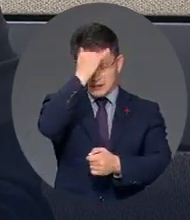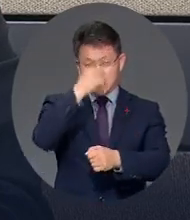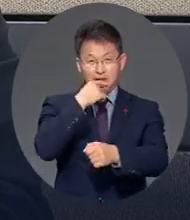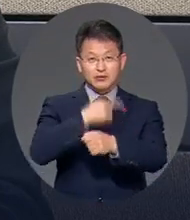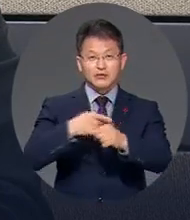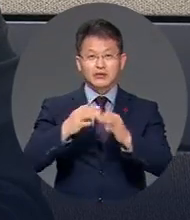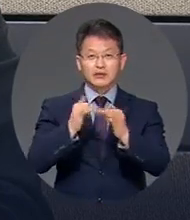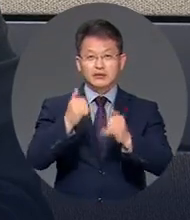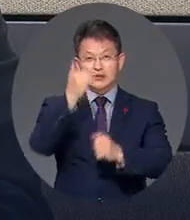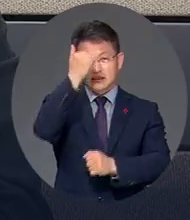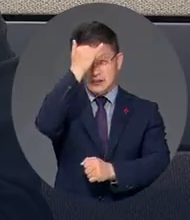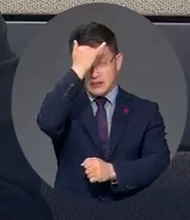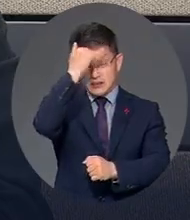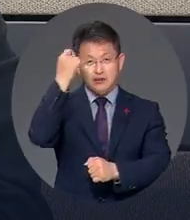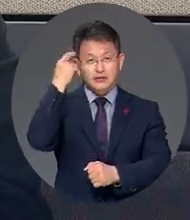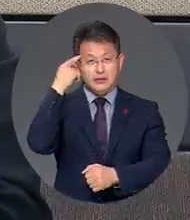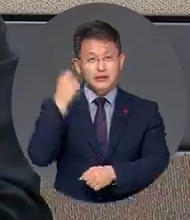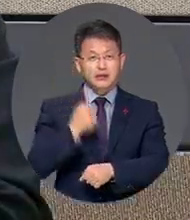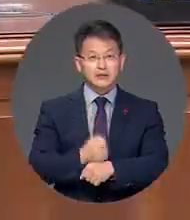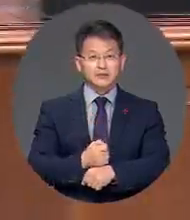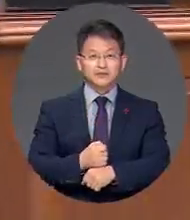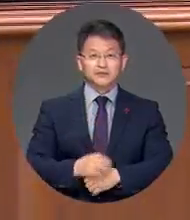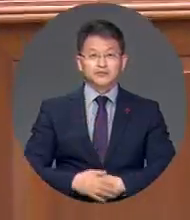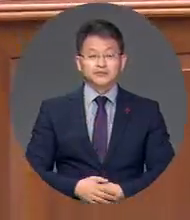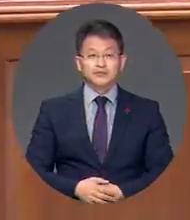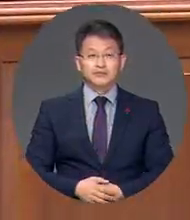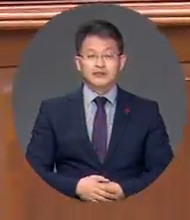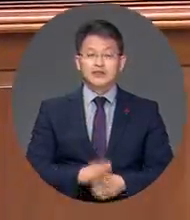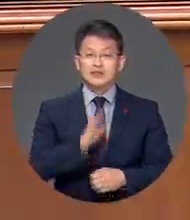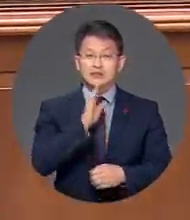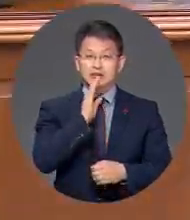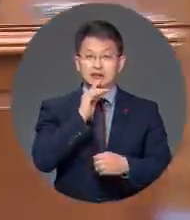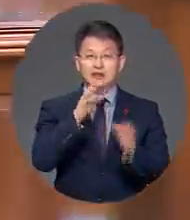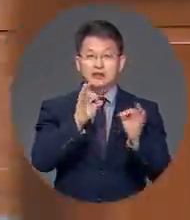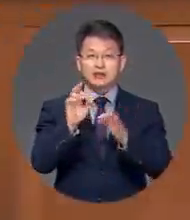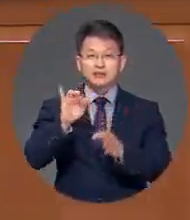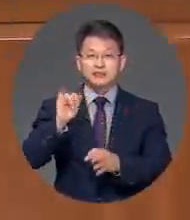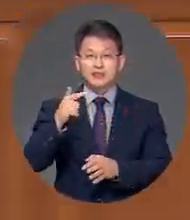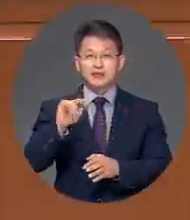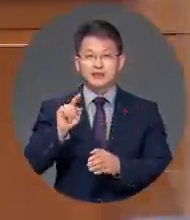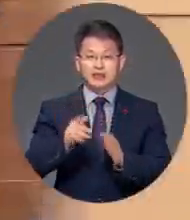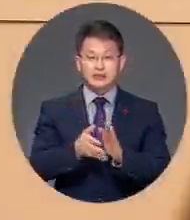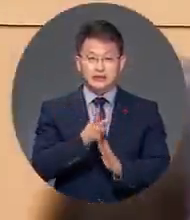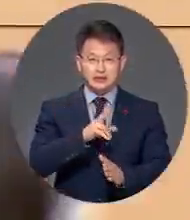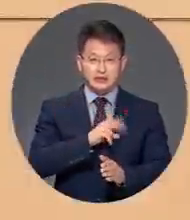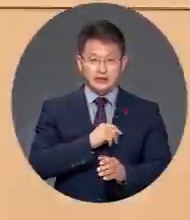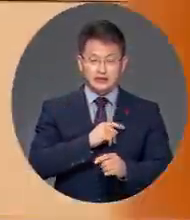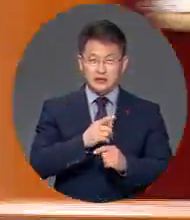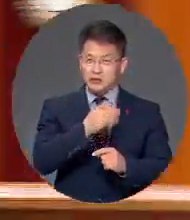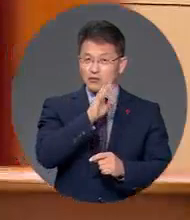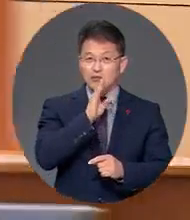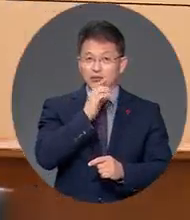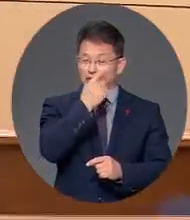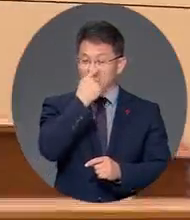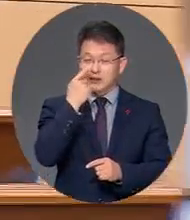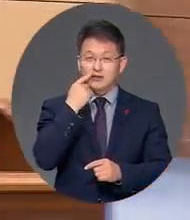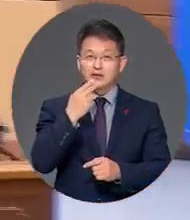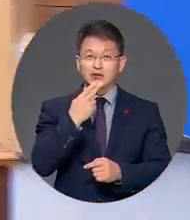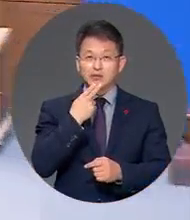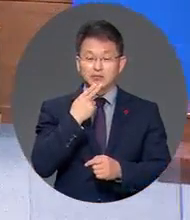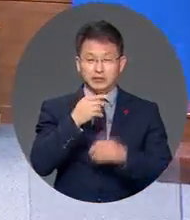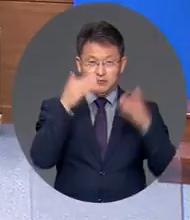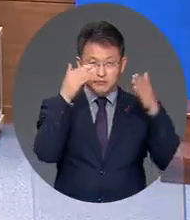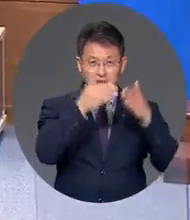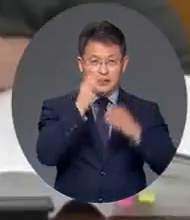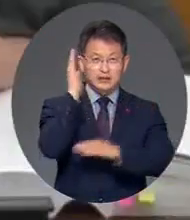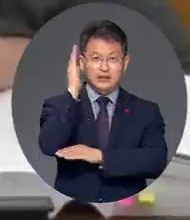유가족분들한테도 예의가 아닌가 이렇게 생각합니다 실제로 김민아 씨의원의 사실확인없는 편향 발언은 처음이